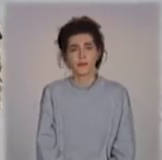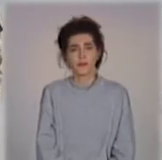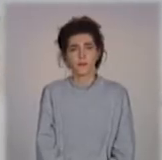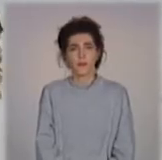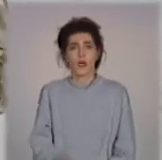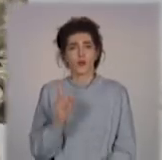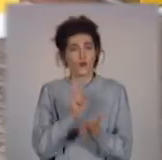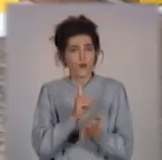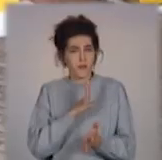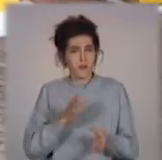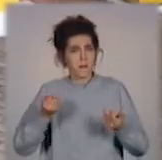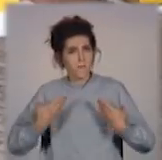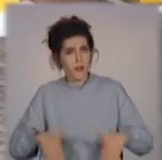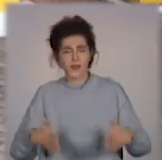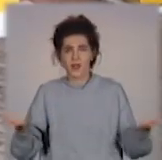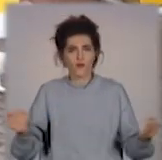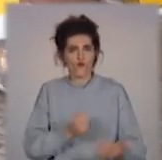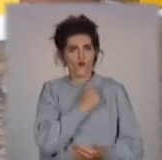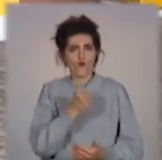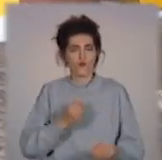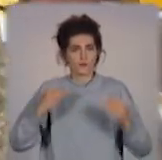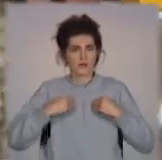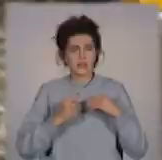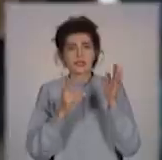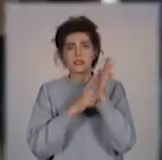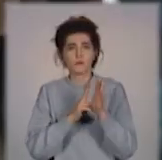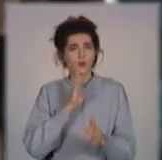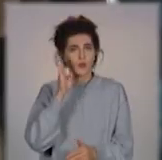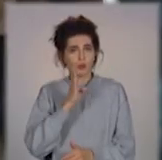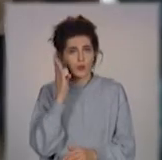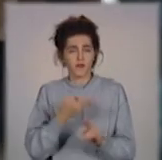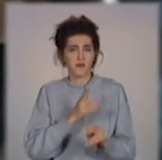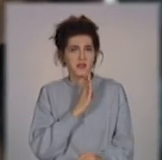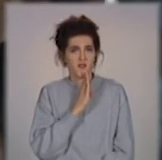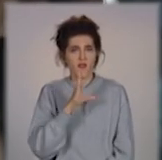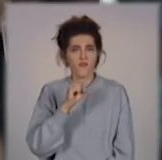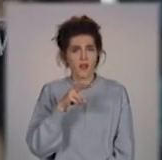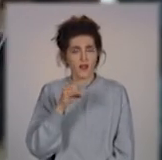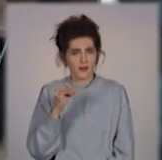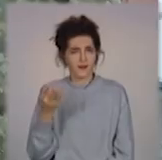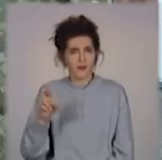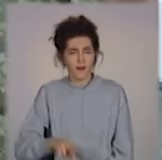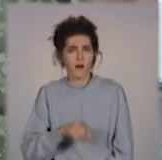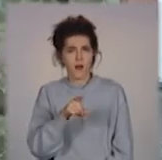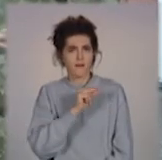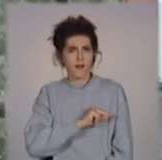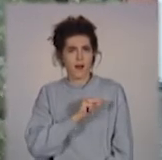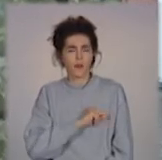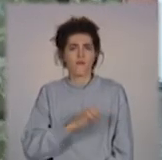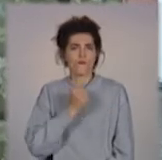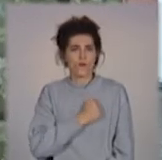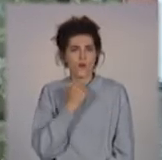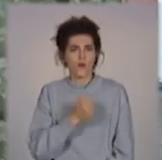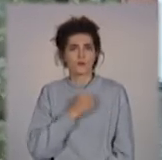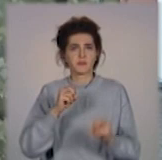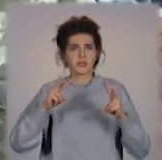Замість сукні – форма. Та о 7-й ранку вже на роботі. Валерія – пресофіцер прикордонного загону. Працювати їй доводиться не в штабі, а